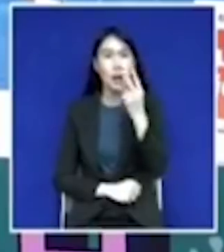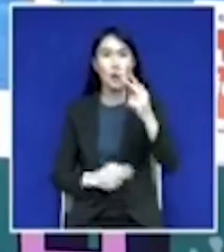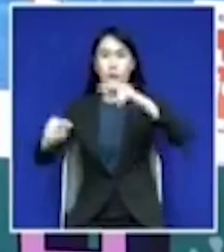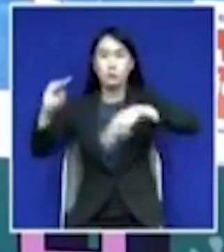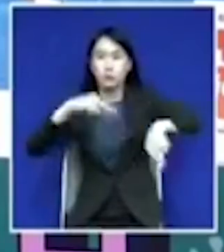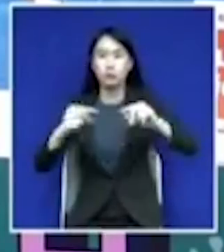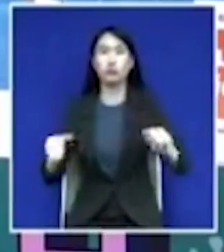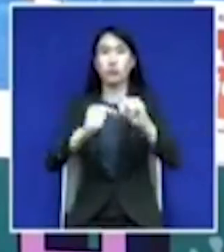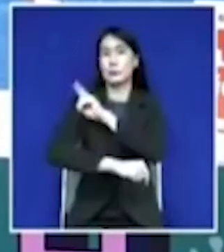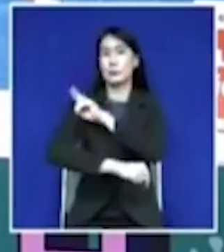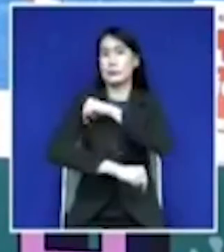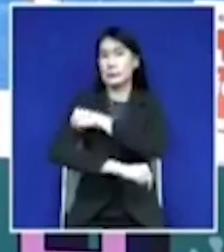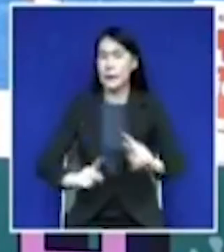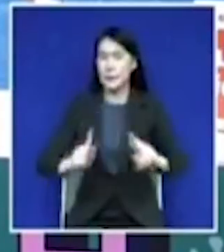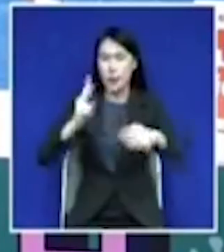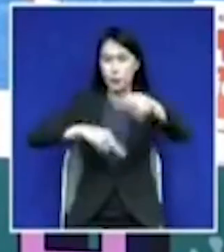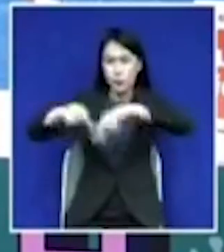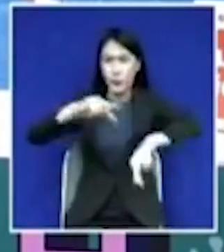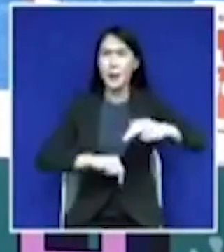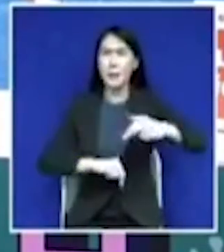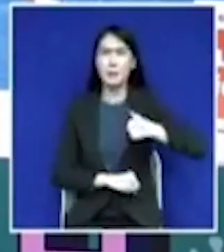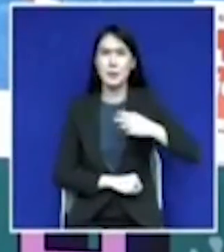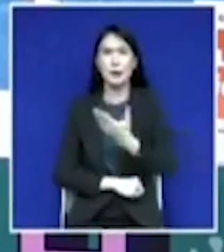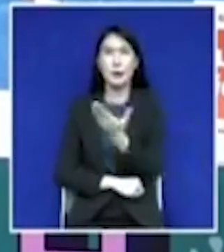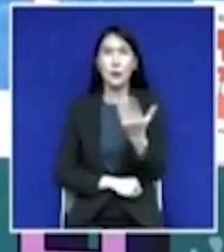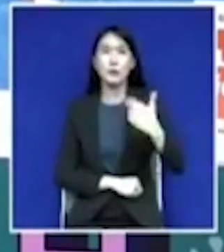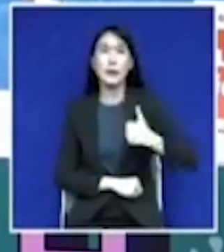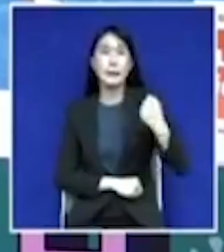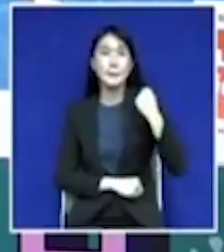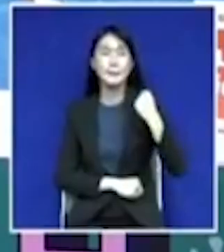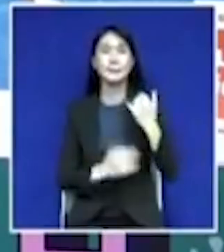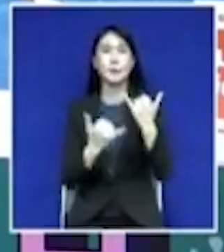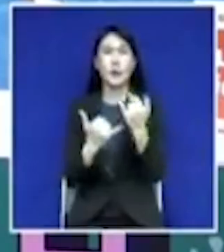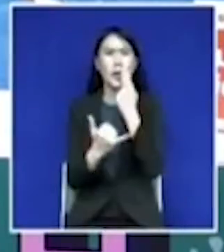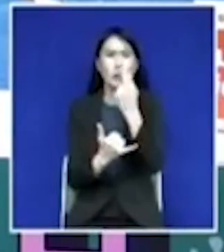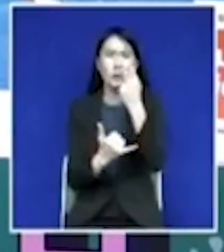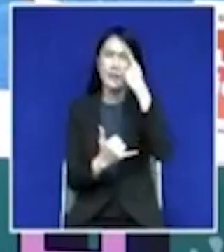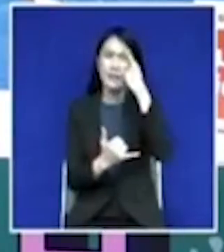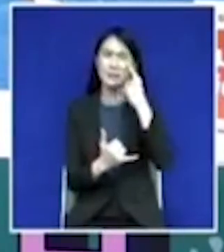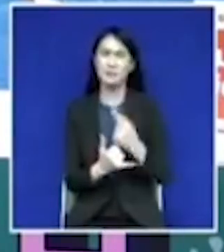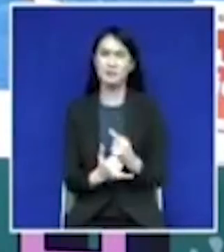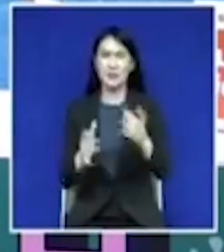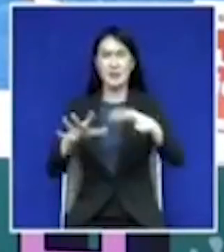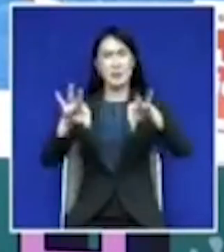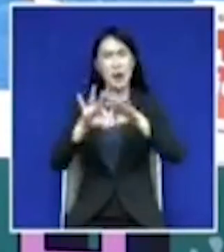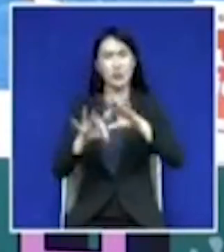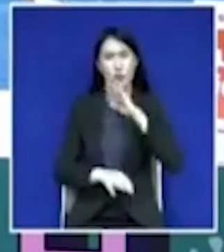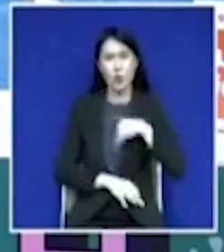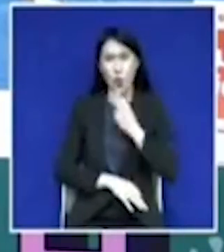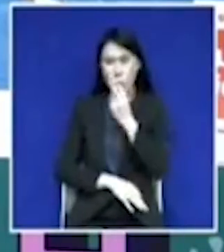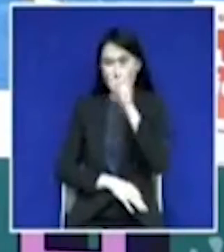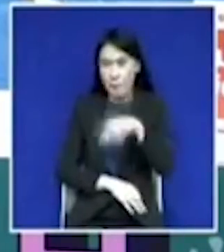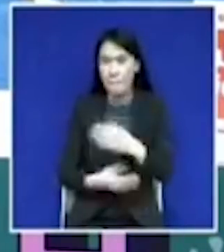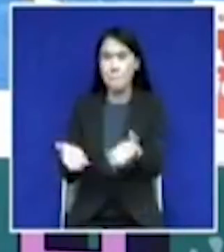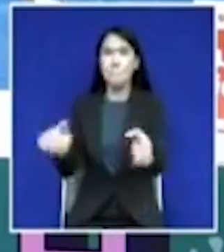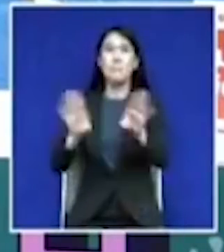สาธารณสุขของเรานะครับแล้วก็ณตอนนี้ยังไม่ได้เห็นเหตุที่จะต้องล็อกทันทีนะครับต้